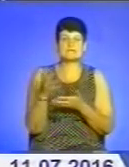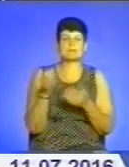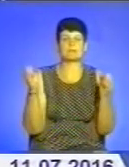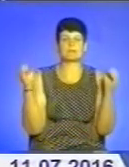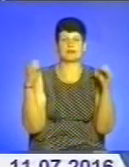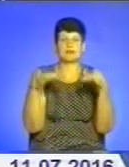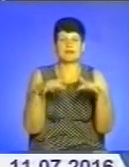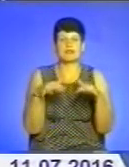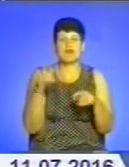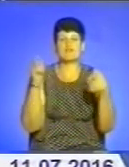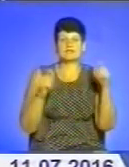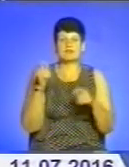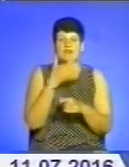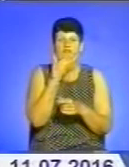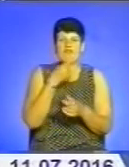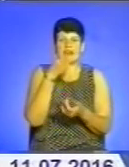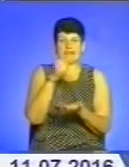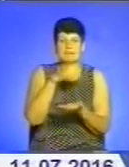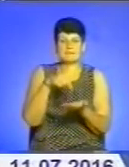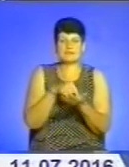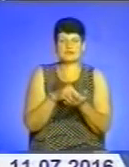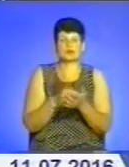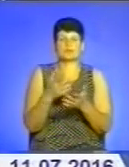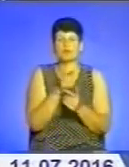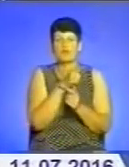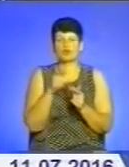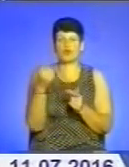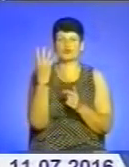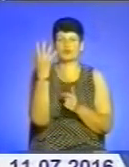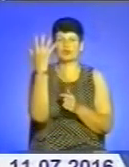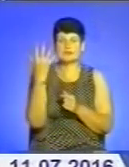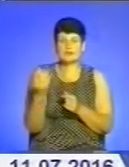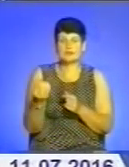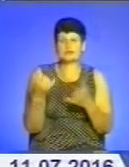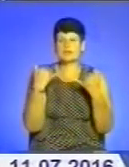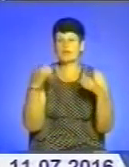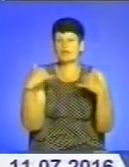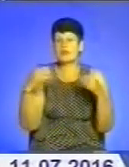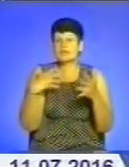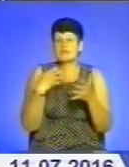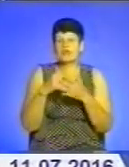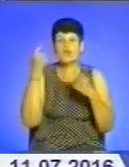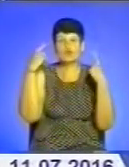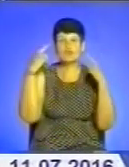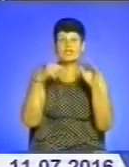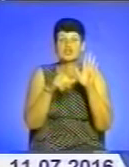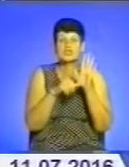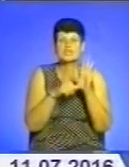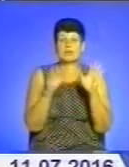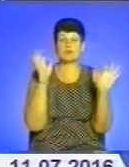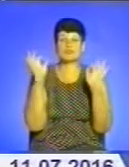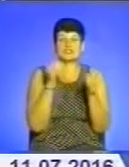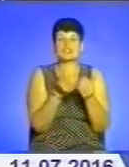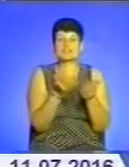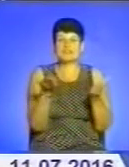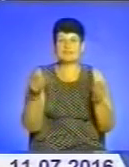«Файне місто». Понад 80 гуртів з усієї Європи впродовж 4 днів вражали своєю творчістю на 6 музичних сценах у